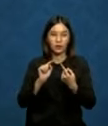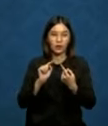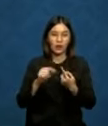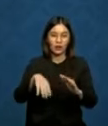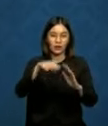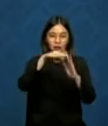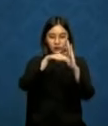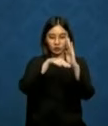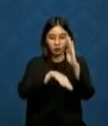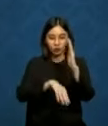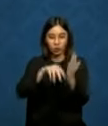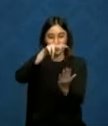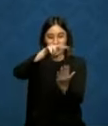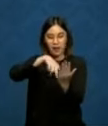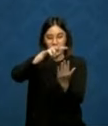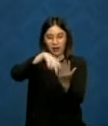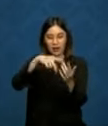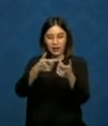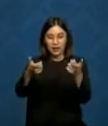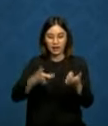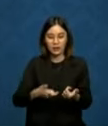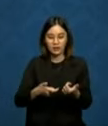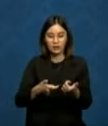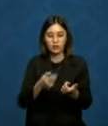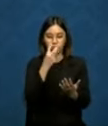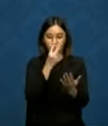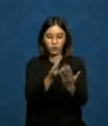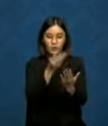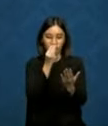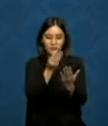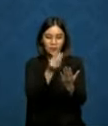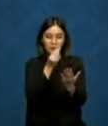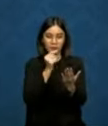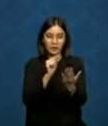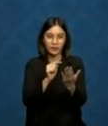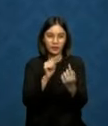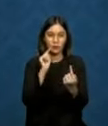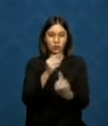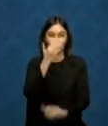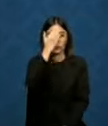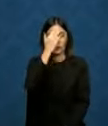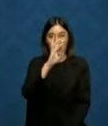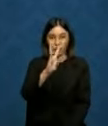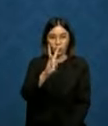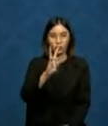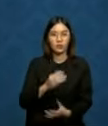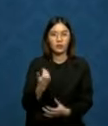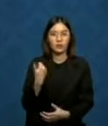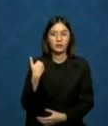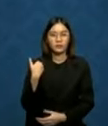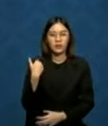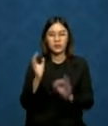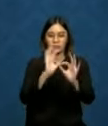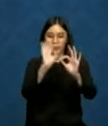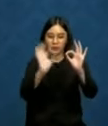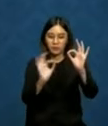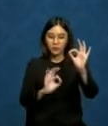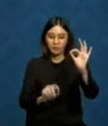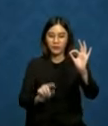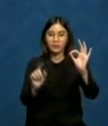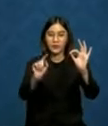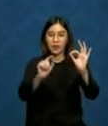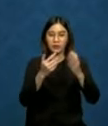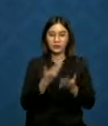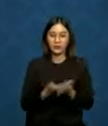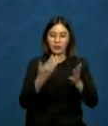ไล่เรียงในการอ่านรายงานรู้ดูรายงานเห็นเนี่ยนะครับในหน้า 6เนี่ยมีประเด็นนะว่า